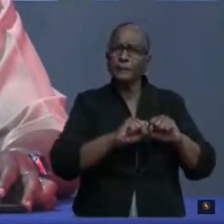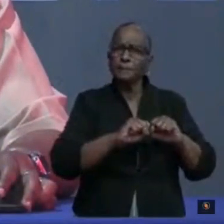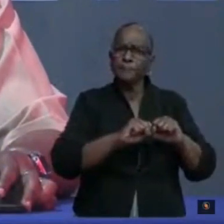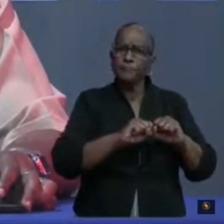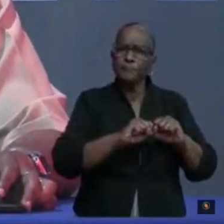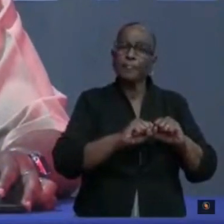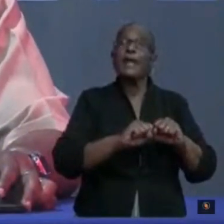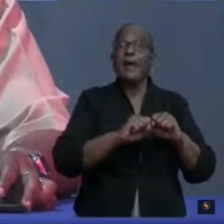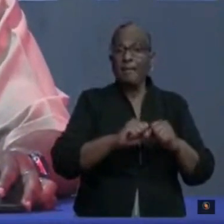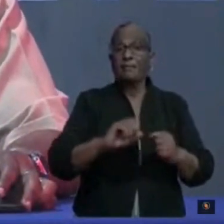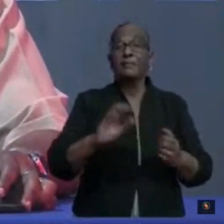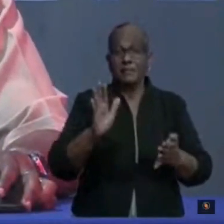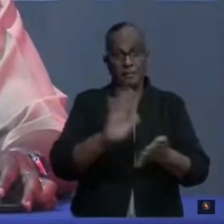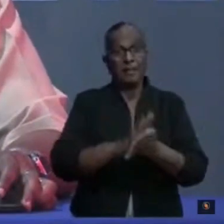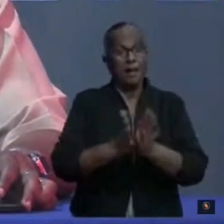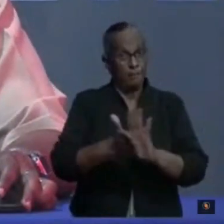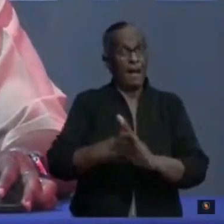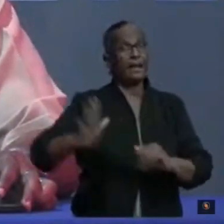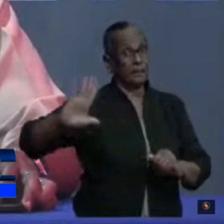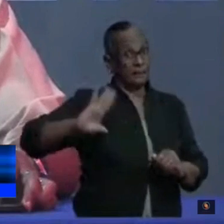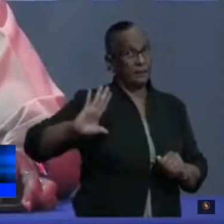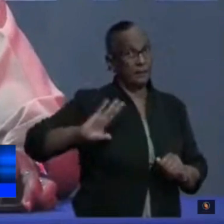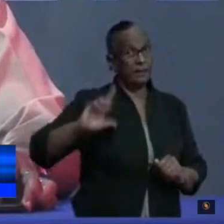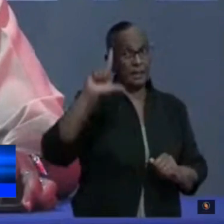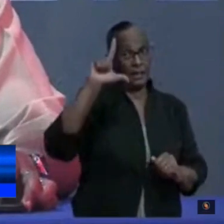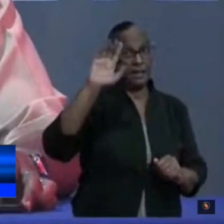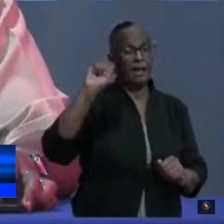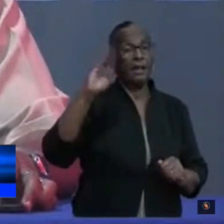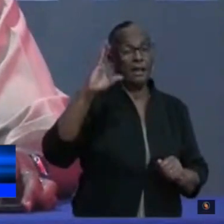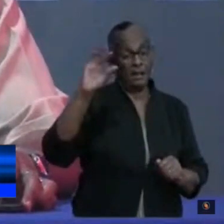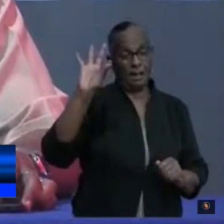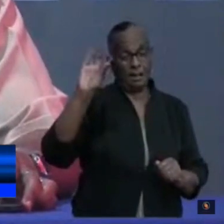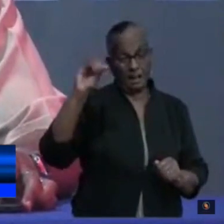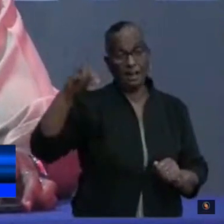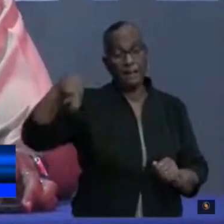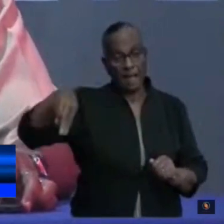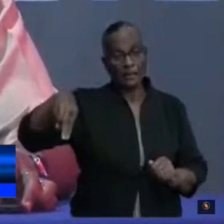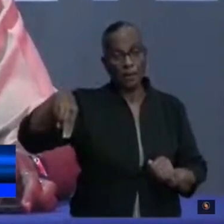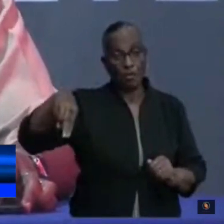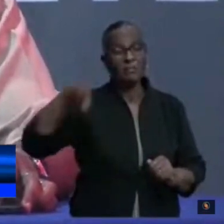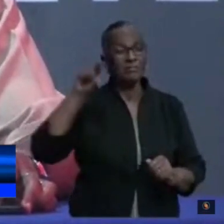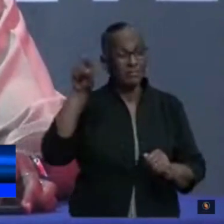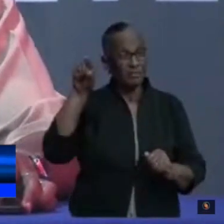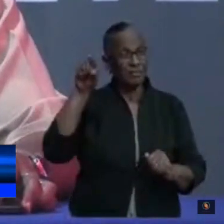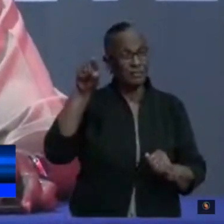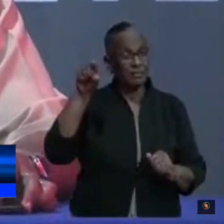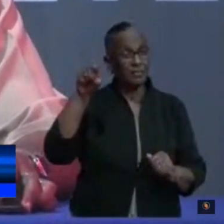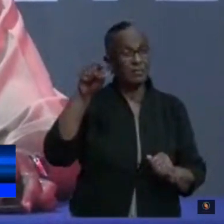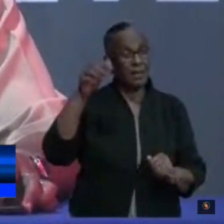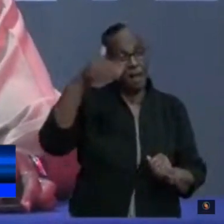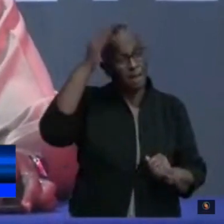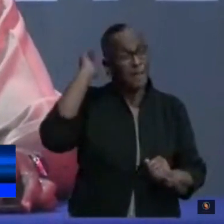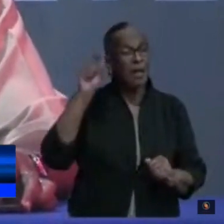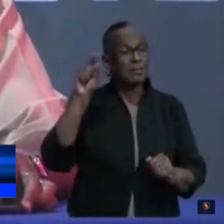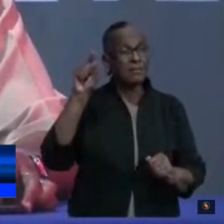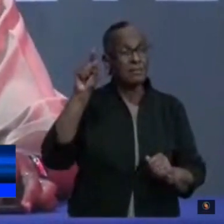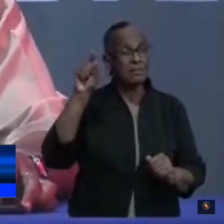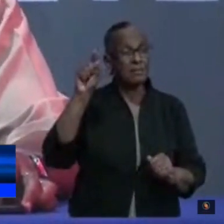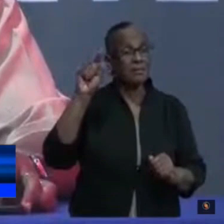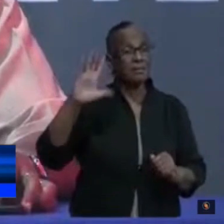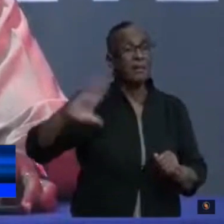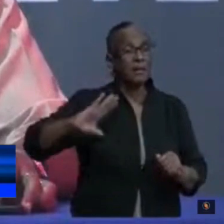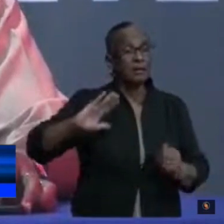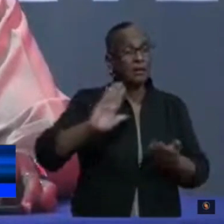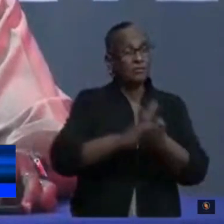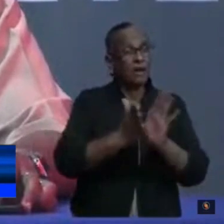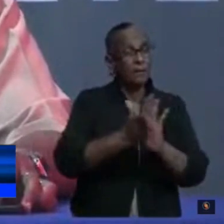dape basra lekton, sawala mala sabilek marktmeester, amadati ogdian, amad otaki,